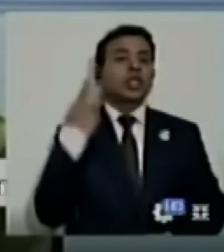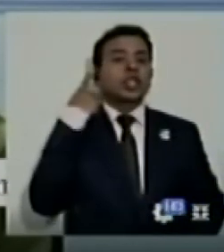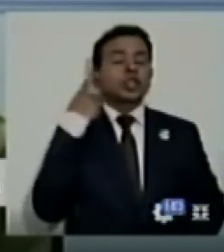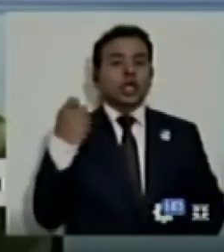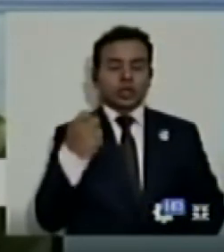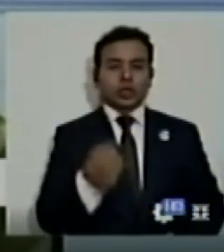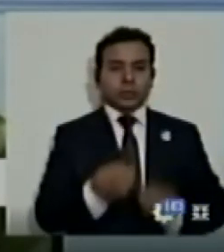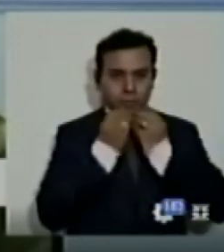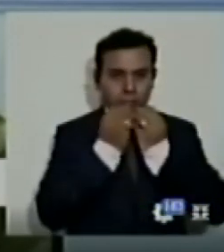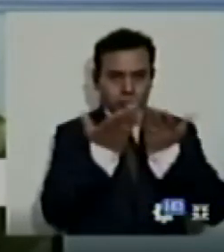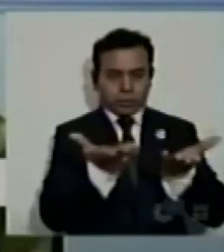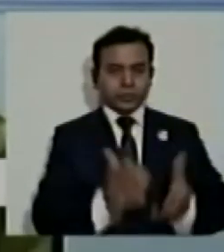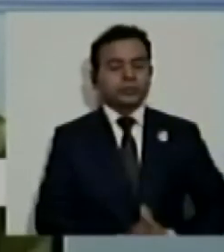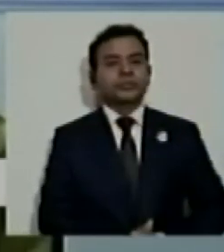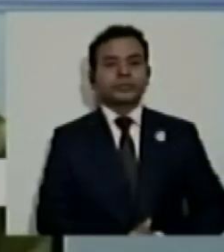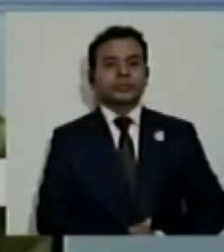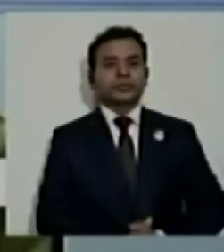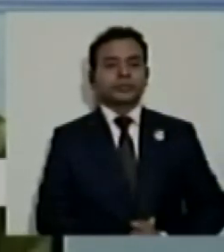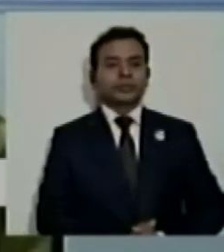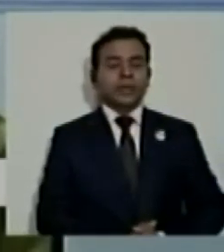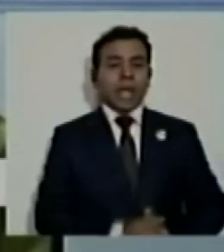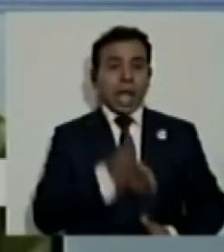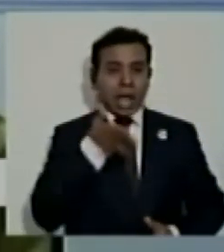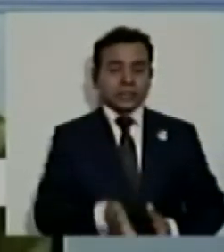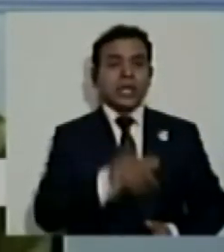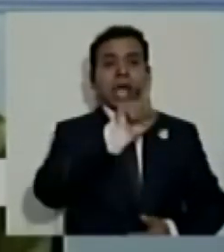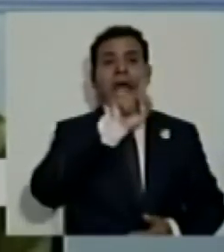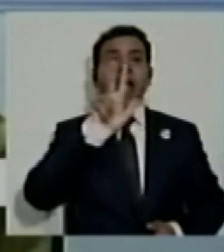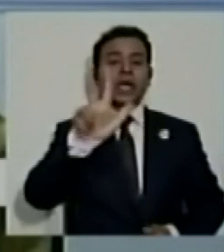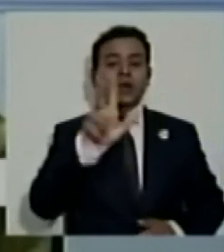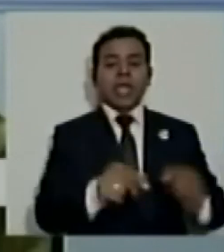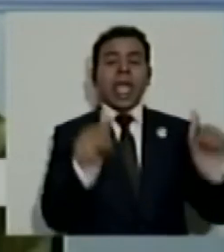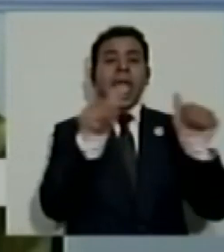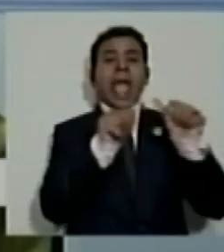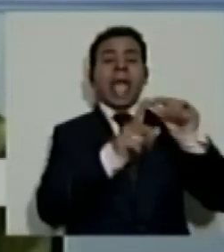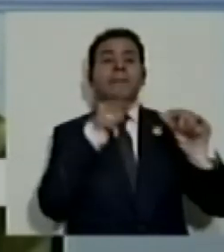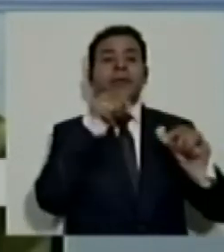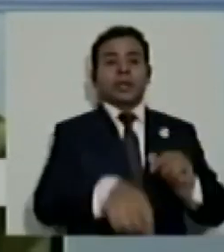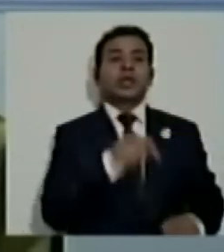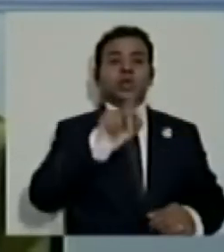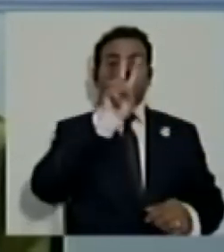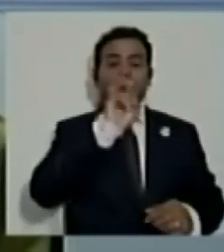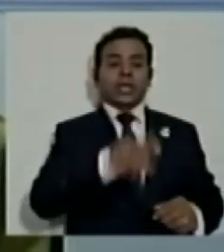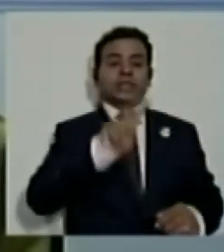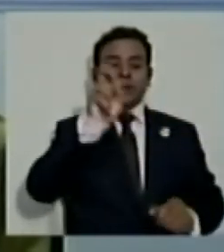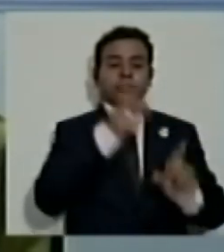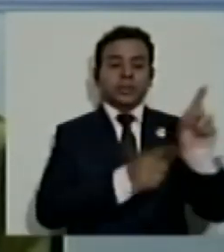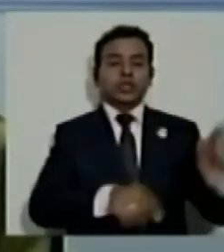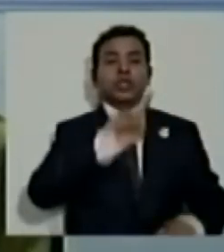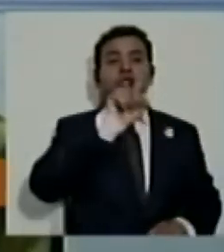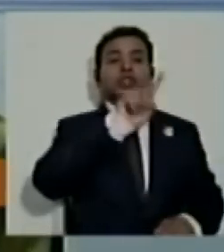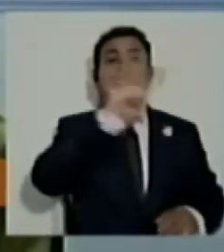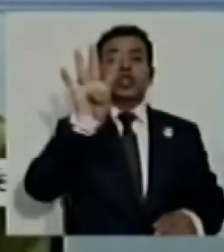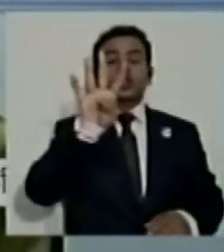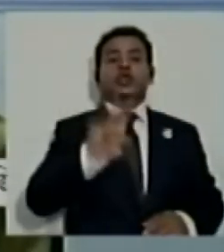আজকে 18 এপ্রিল 2020, 5 বৈশাখ 1427। আমরা গত 24 ঘন্টার তথ্য এবং আমাদের এ